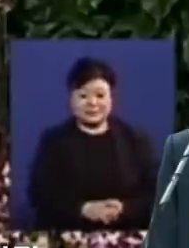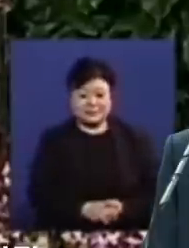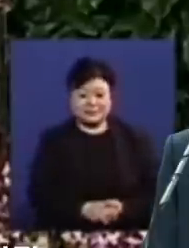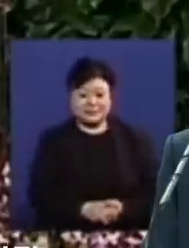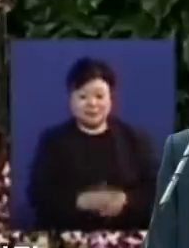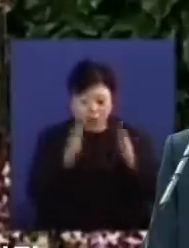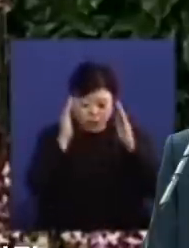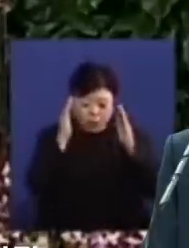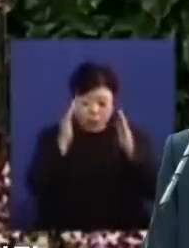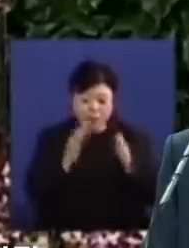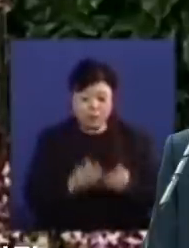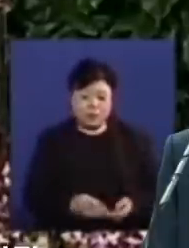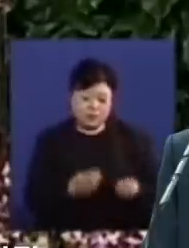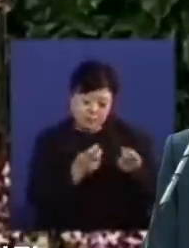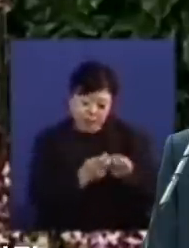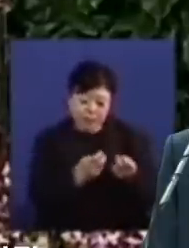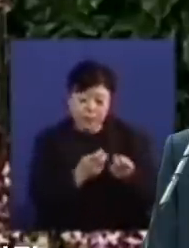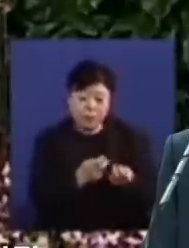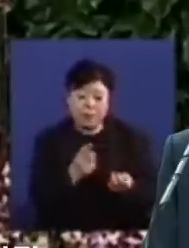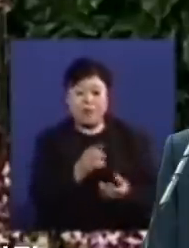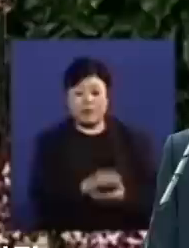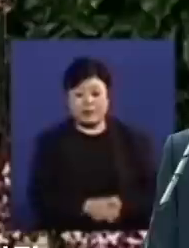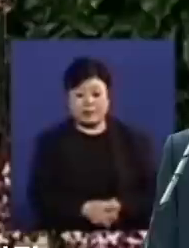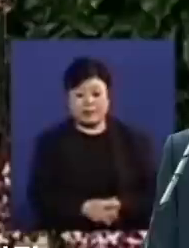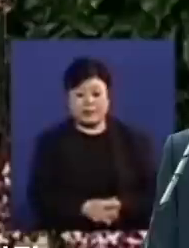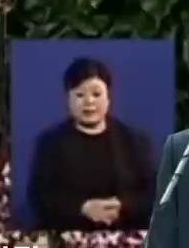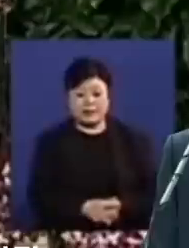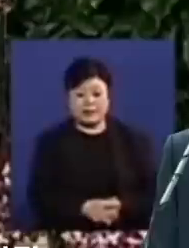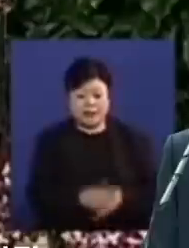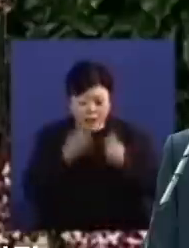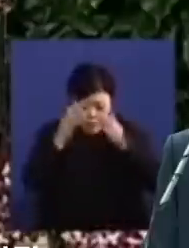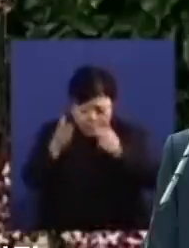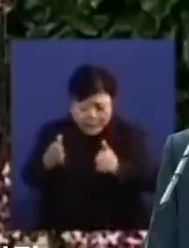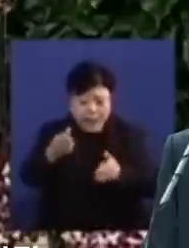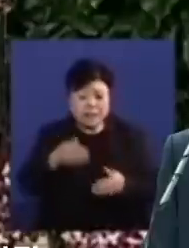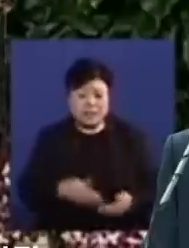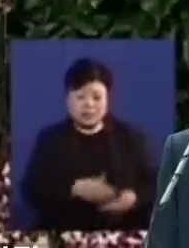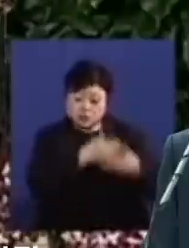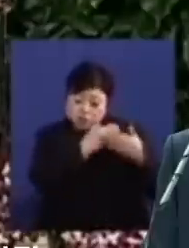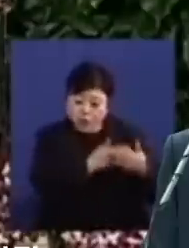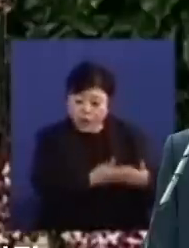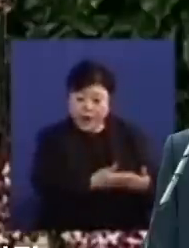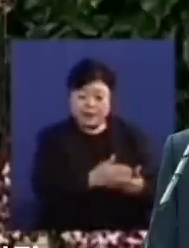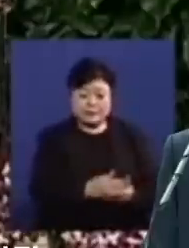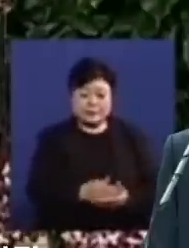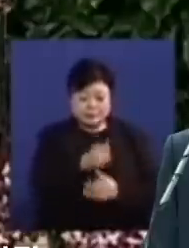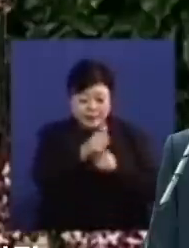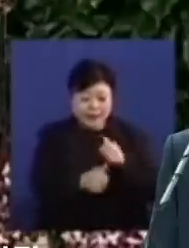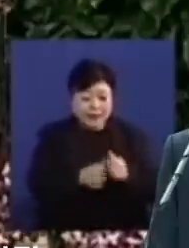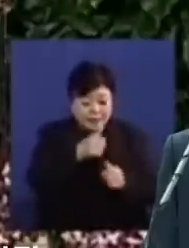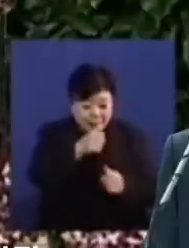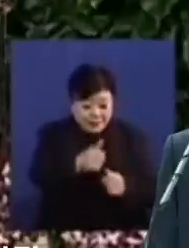공부 비결을 이렇게 설명했습니다. 방향이 중요합니다. 저는 하나님이